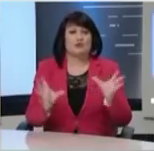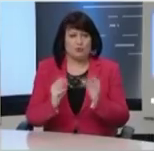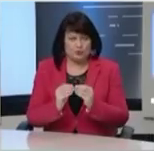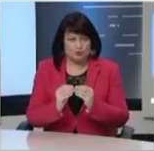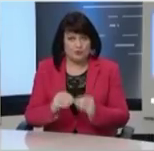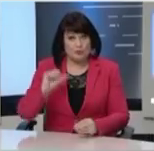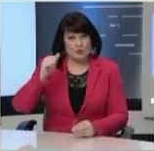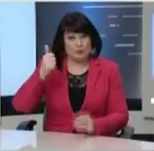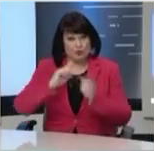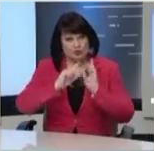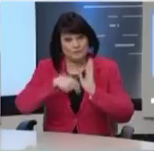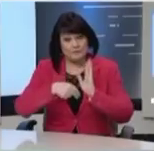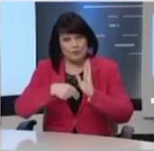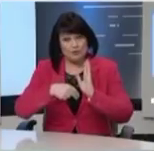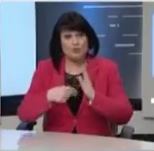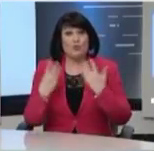2 πρώτων προγραμμάτων,